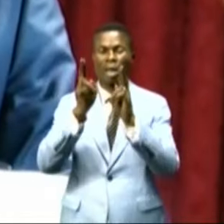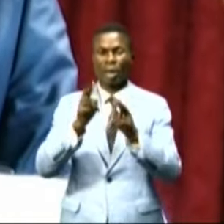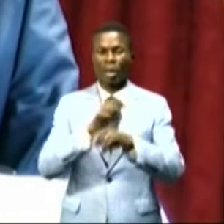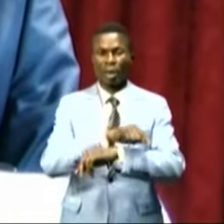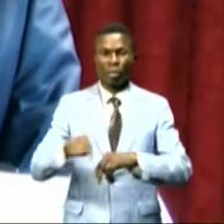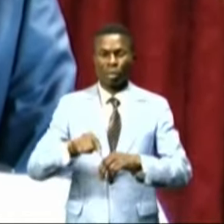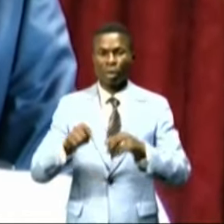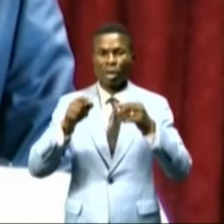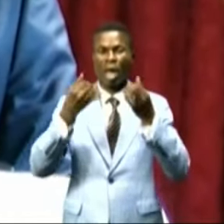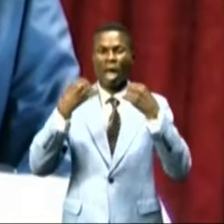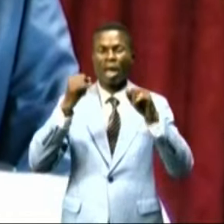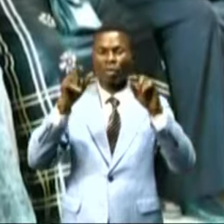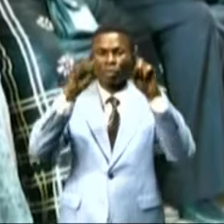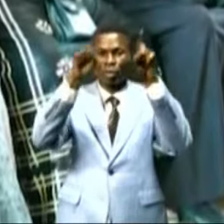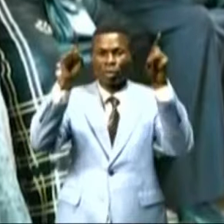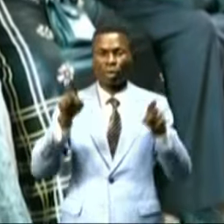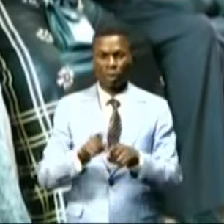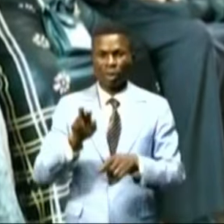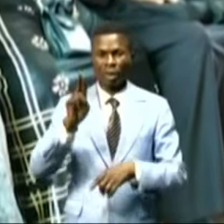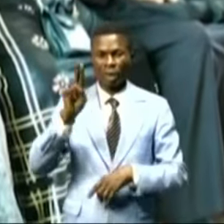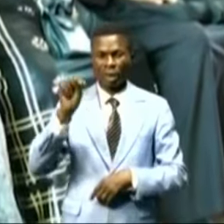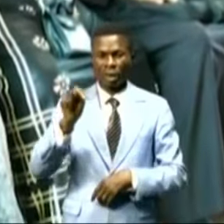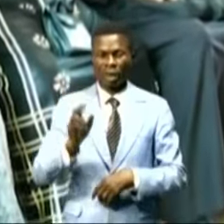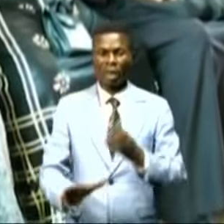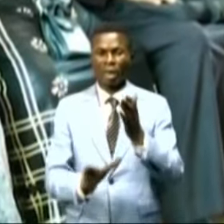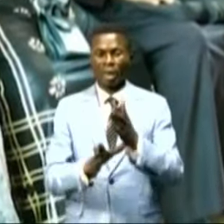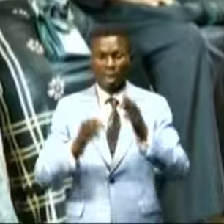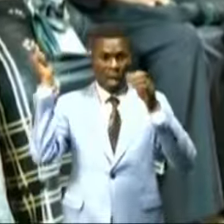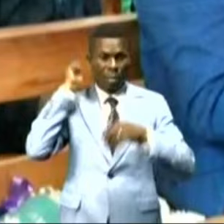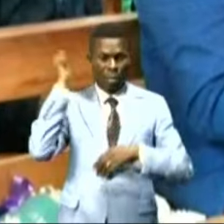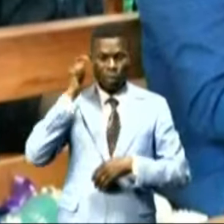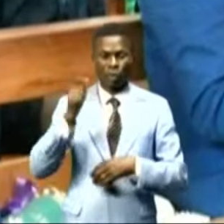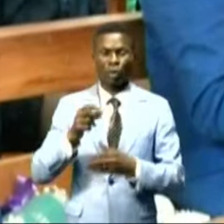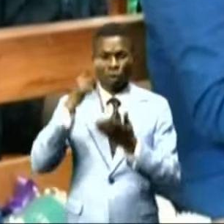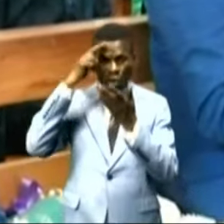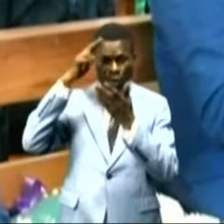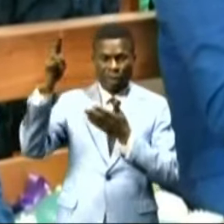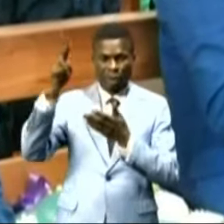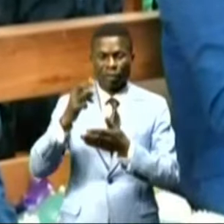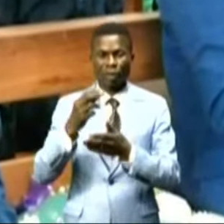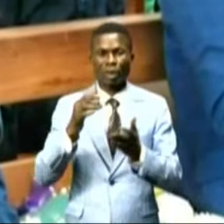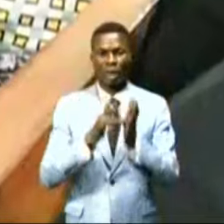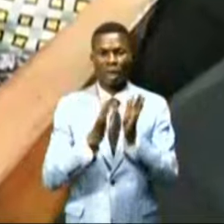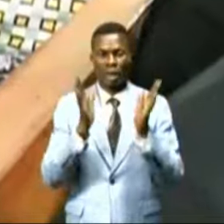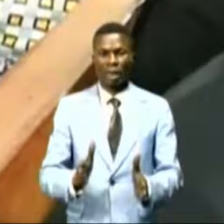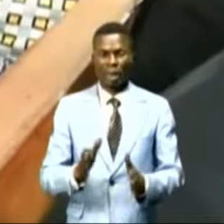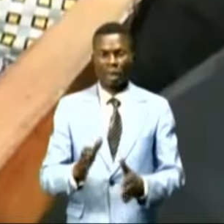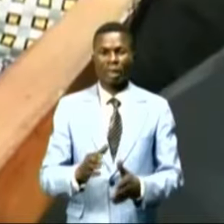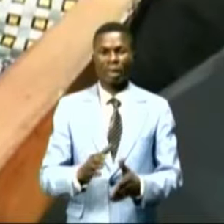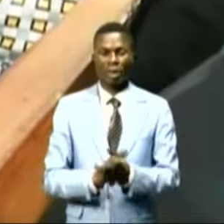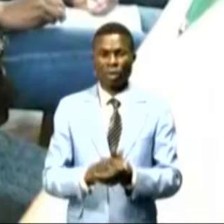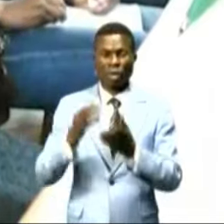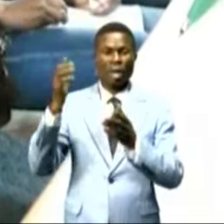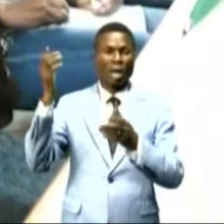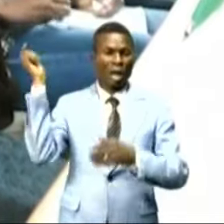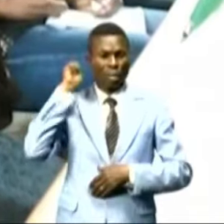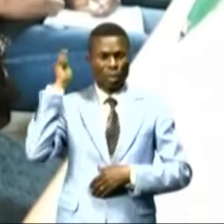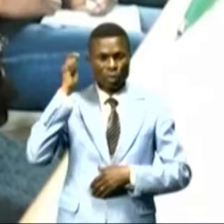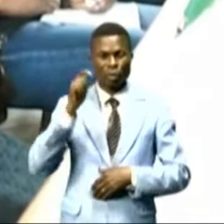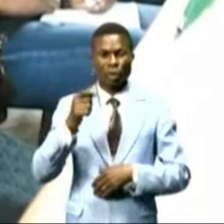TV de l'RTNC, assistant à l'Université chrétienne Cardinal Maloula, assistant à l'Université protestante au